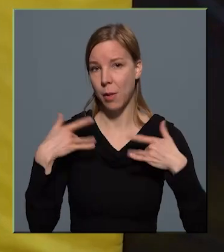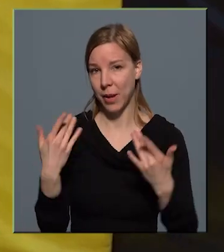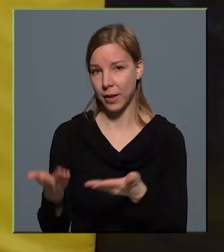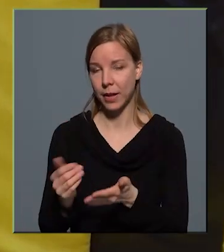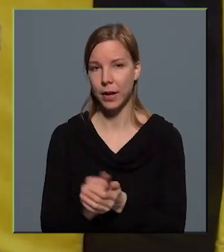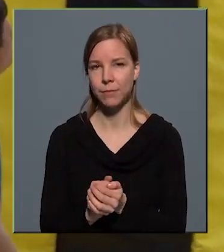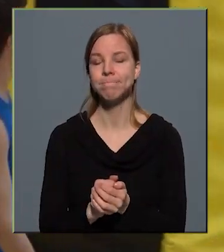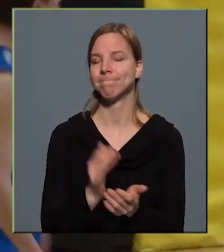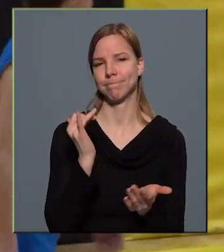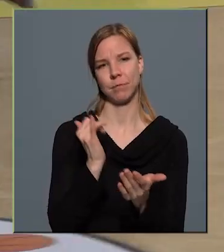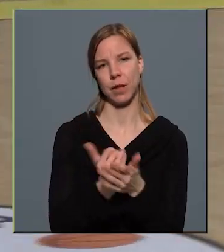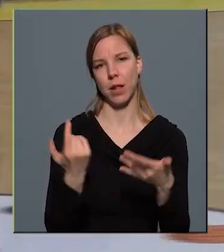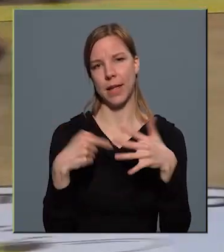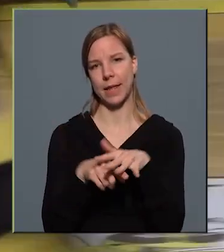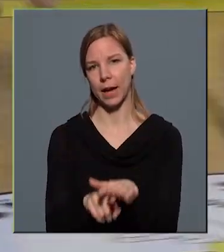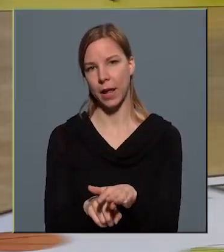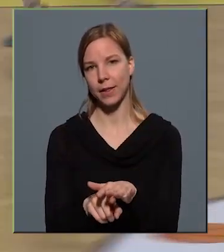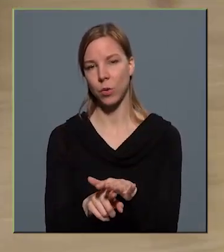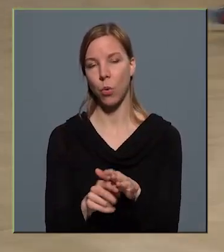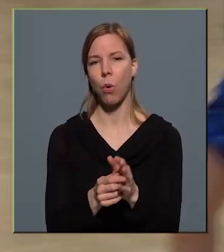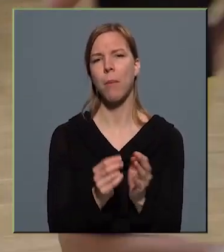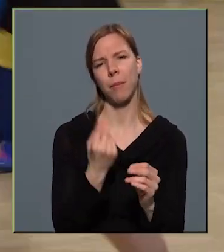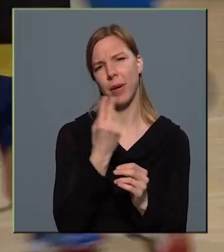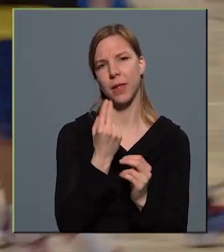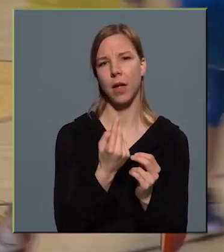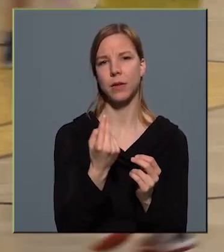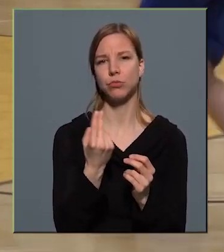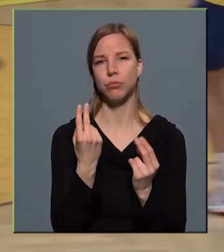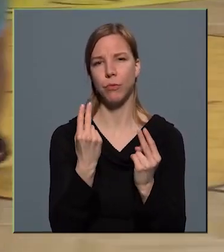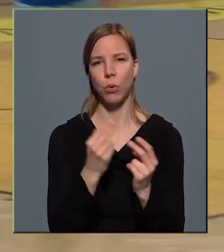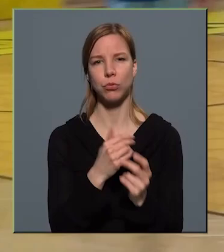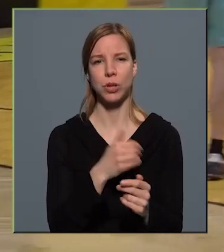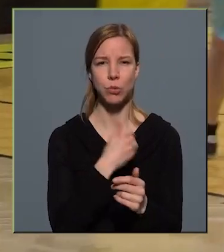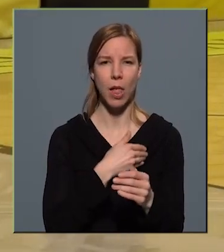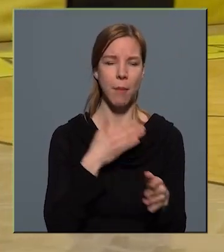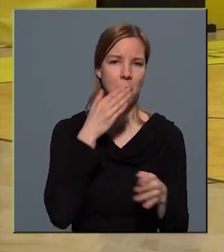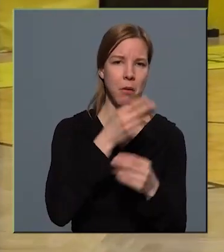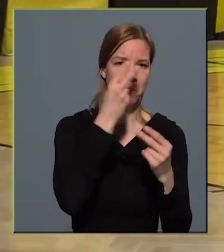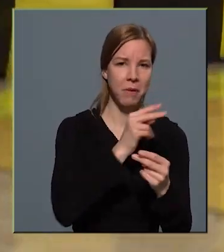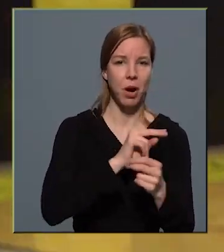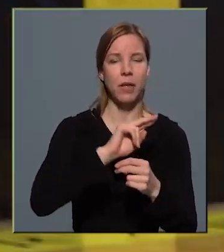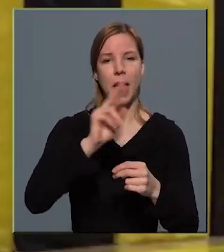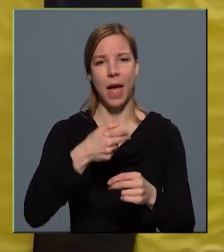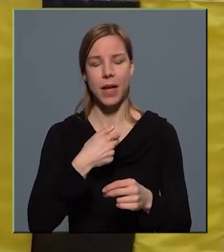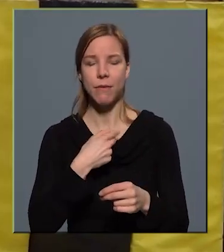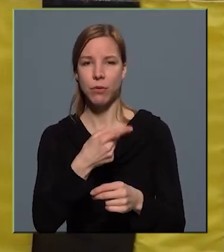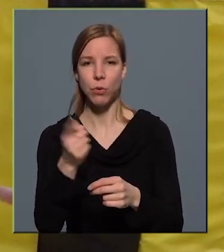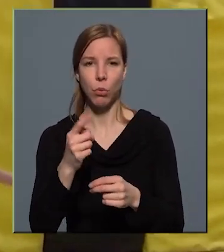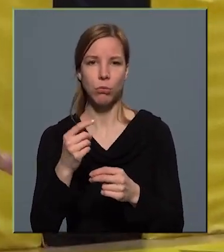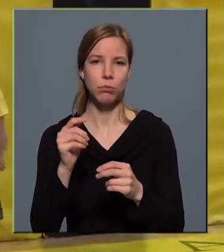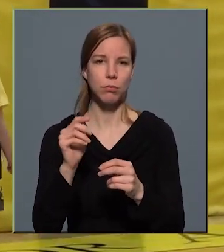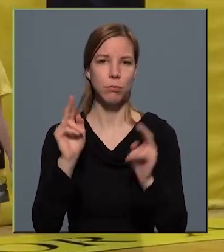igazi integráció. Tehát az is fontos, hogy elmenjünk egy iskolába, vagy elhívjuk egy koncertre őket, de az, hogy együtt öltözünk egy